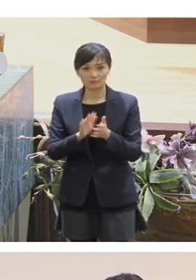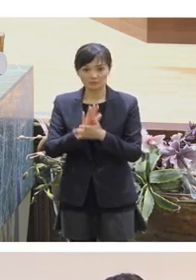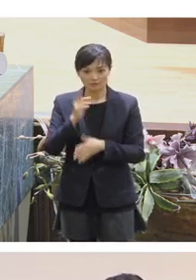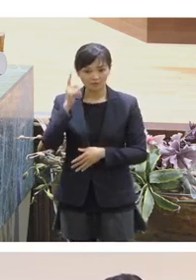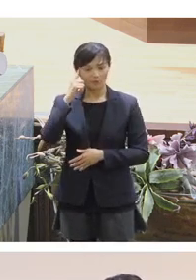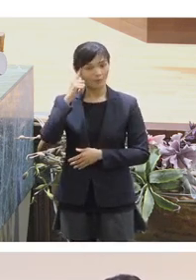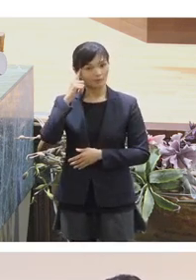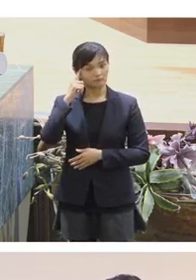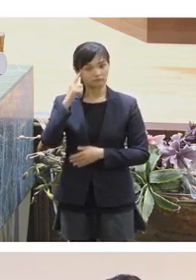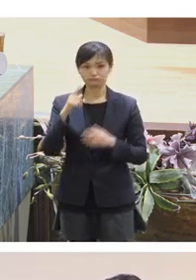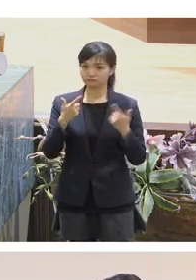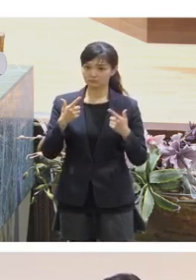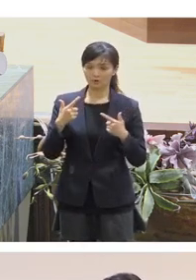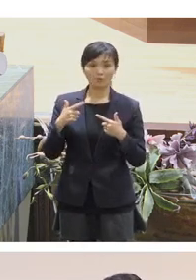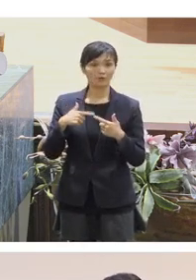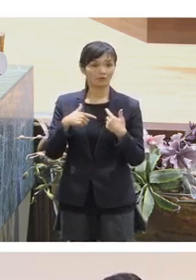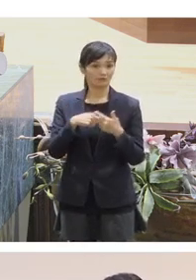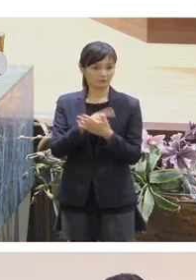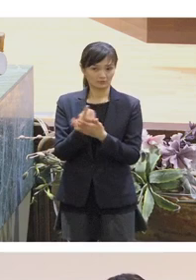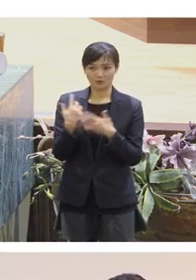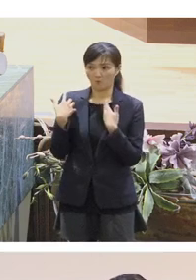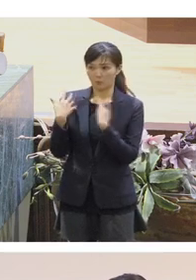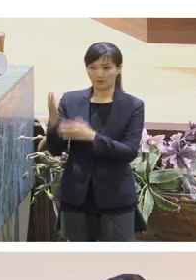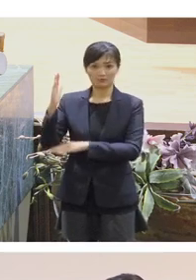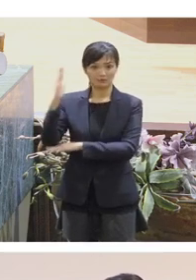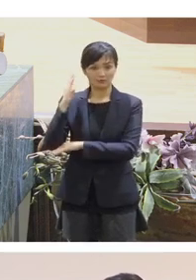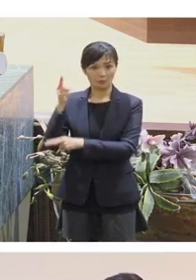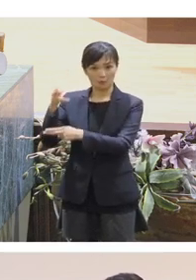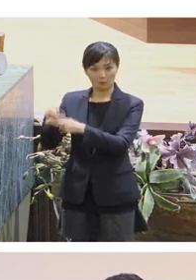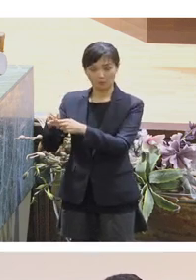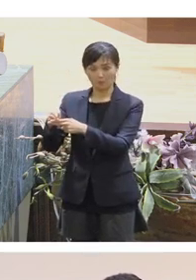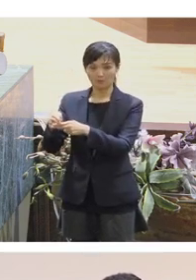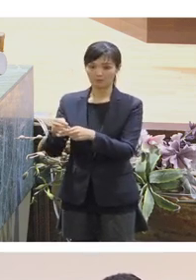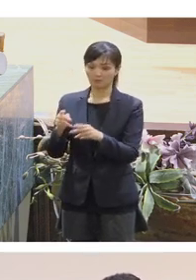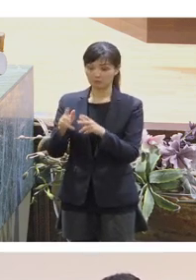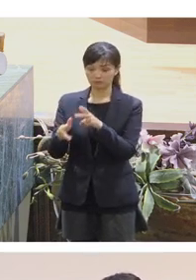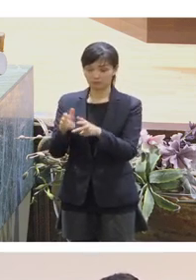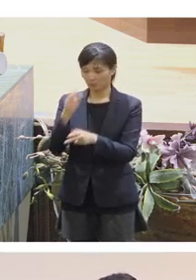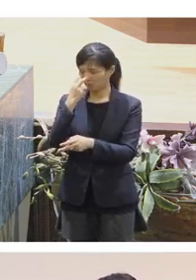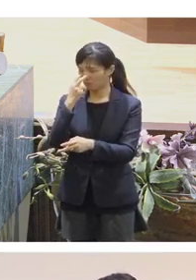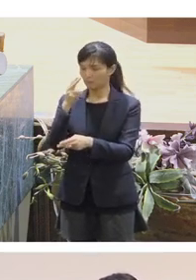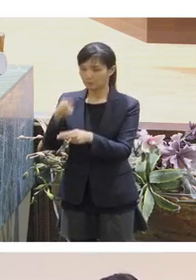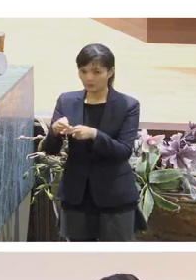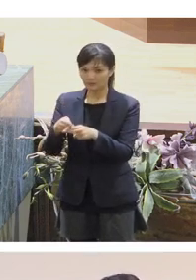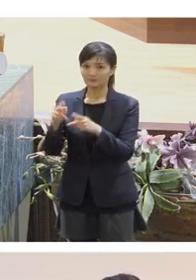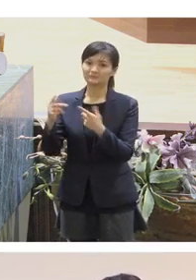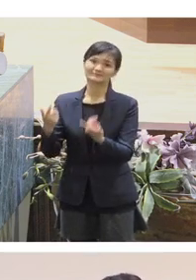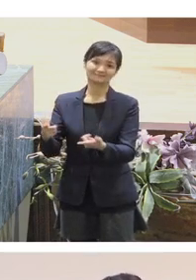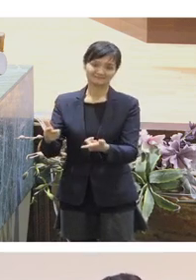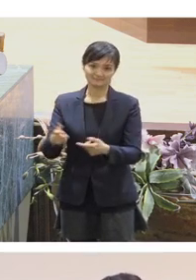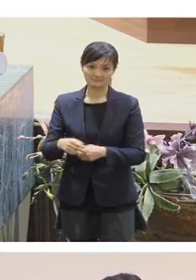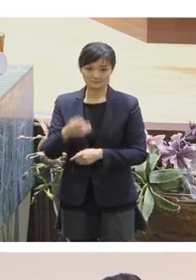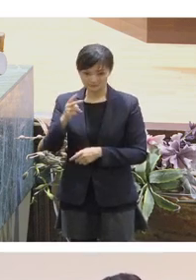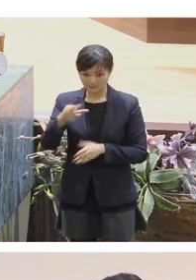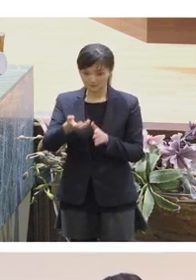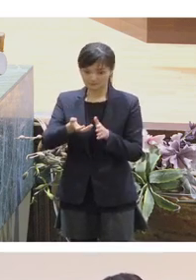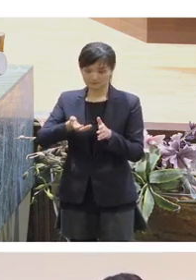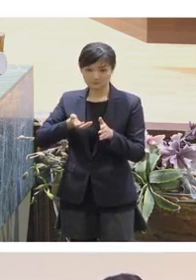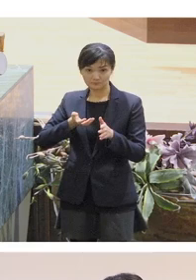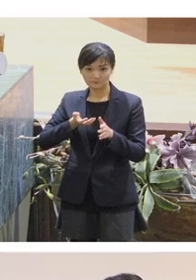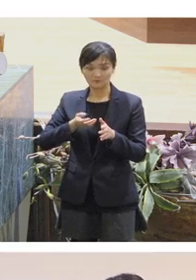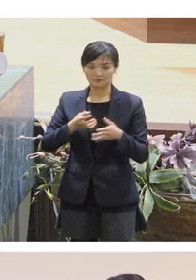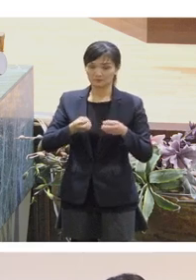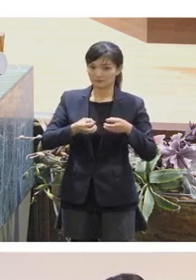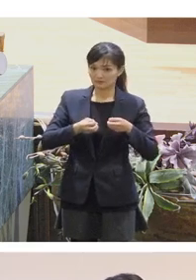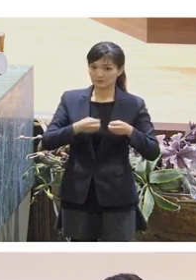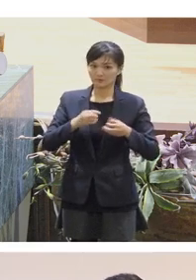是相信政府就好，不是相信厂商就好，对不对？但更前面的其实是在谈软